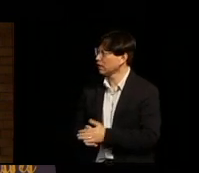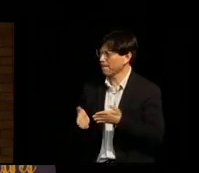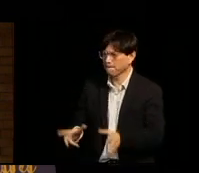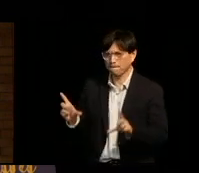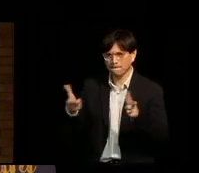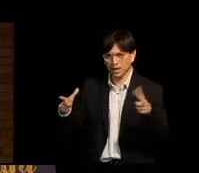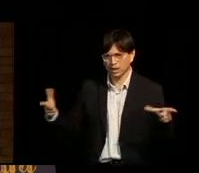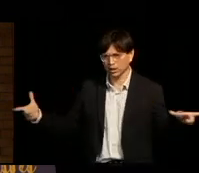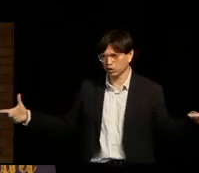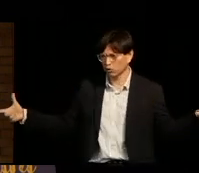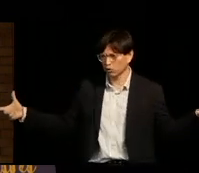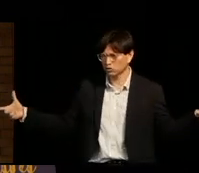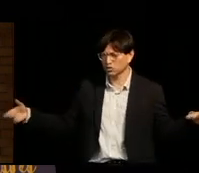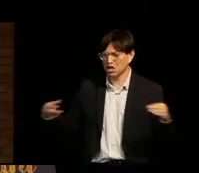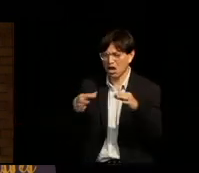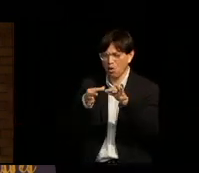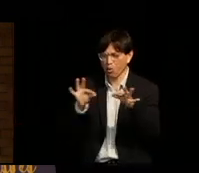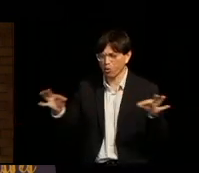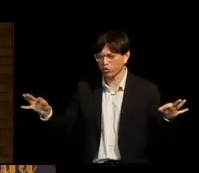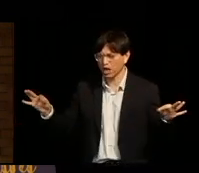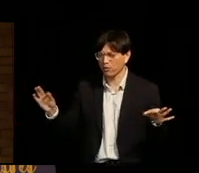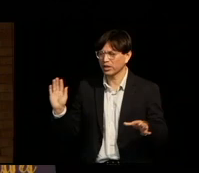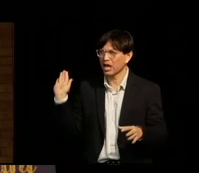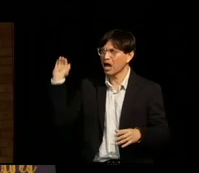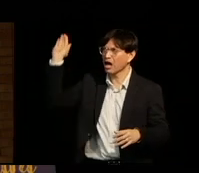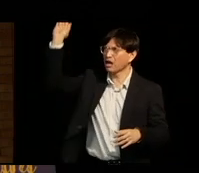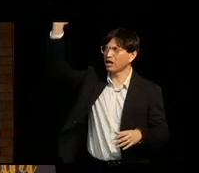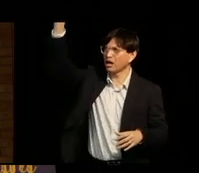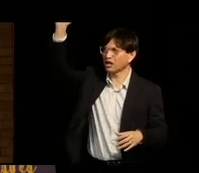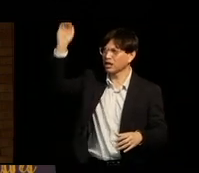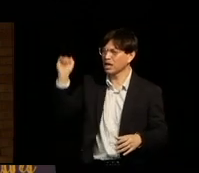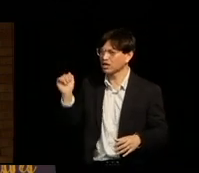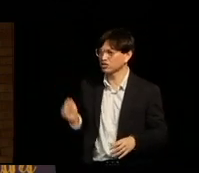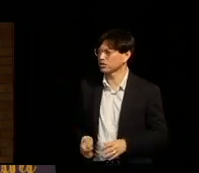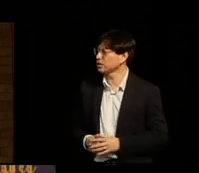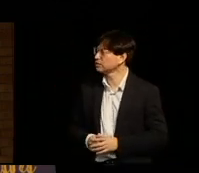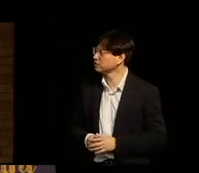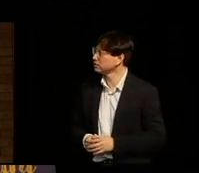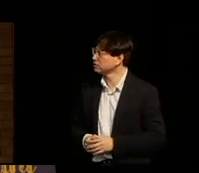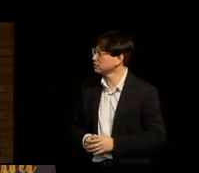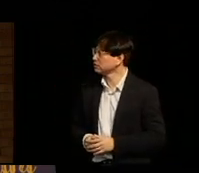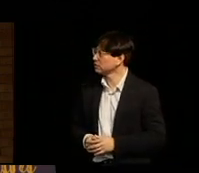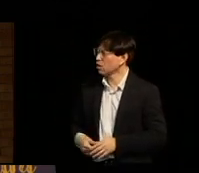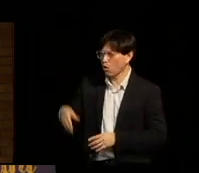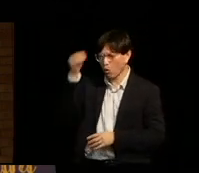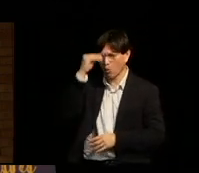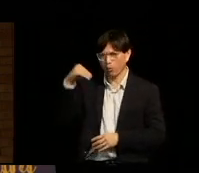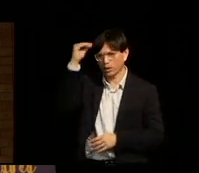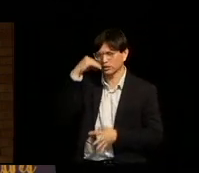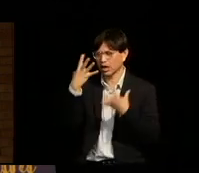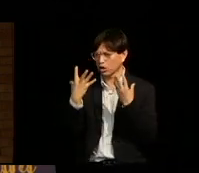c'è un termine alla crescita nella relazione con il Signore Gesù ho apprezzato tanto